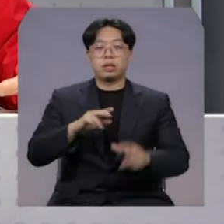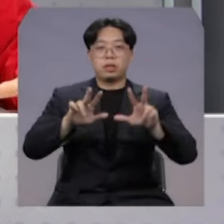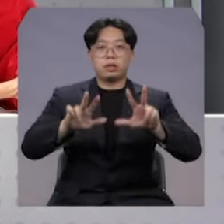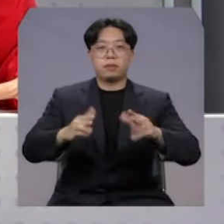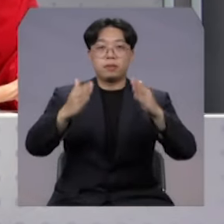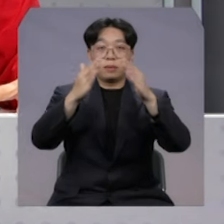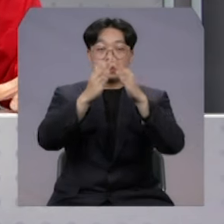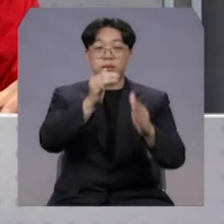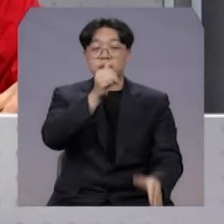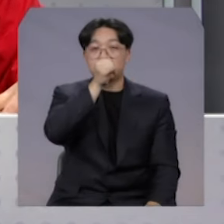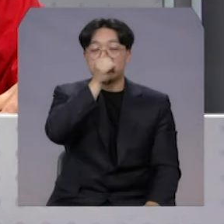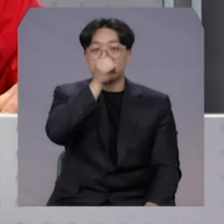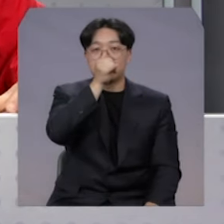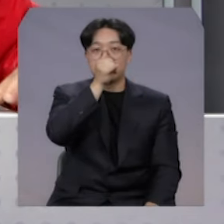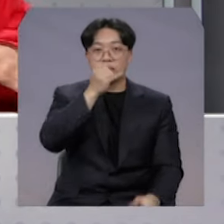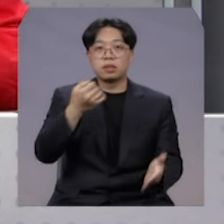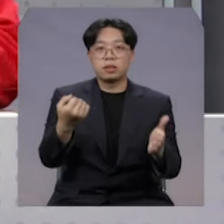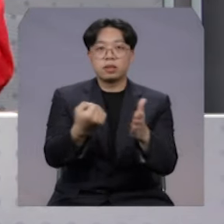이런 방식의